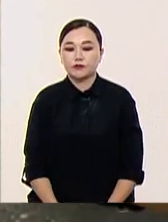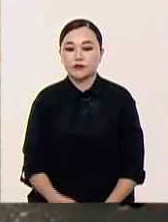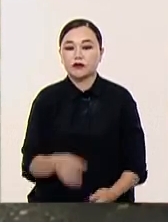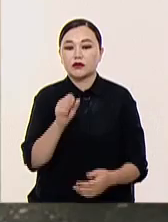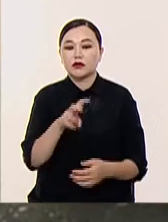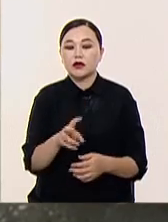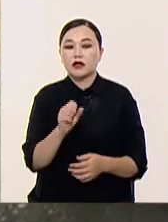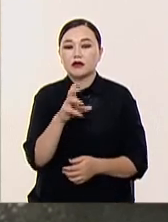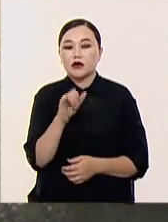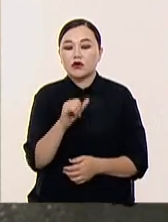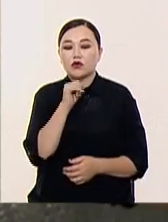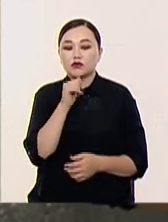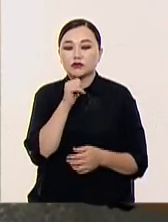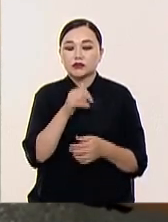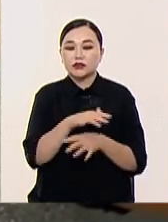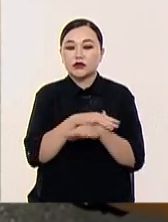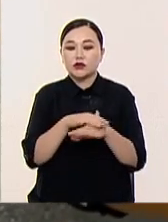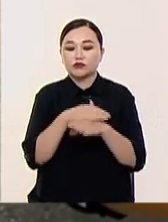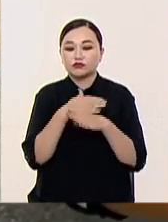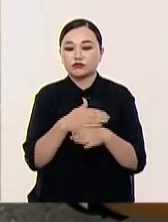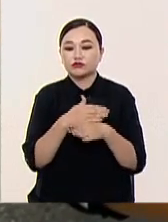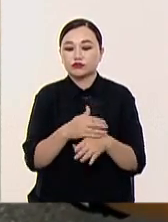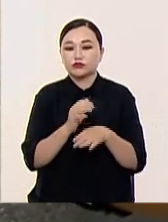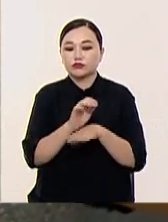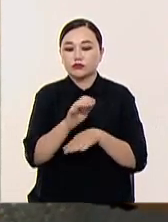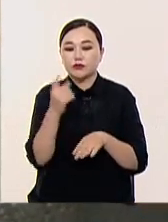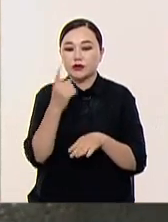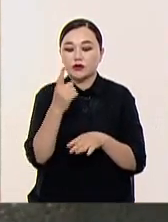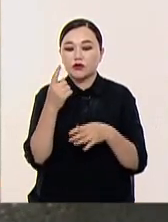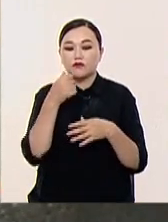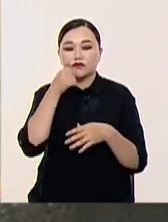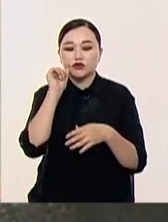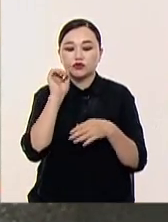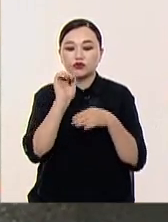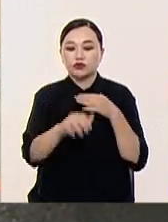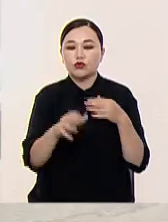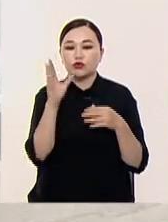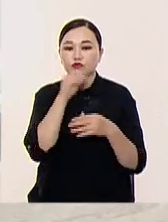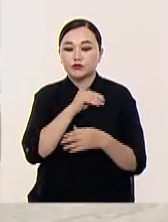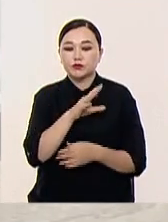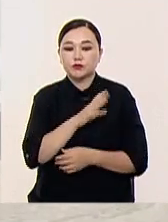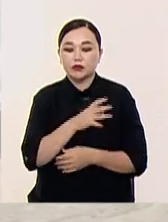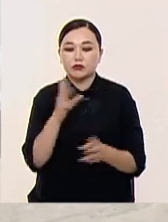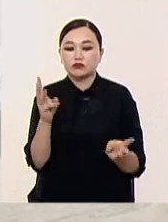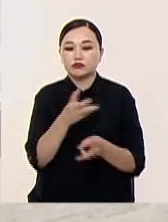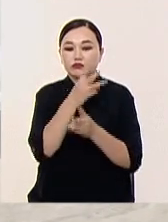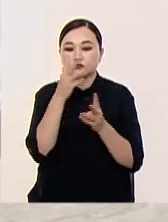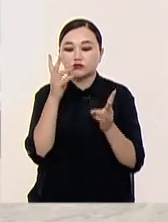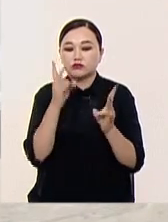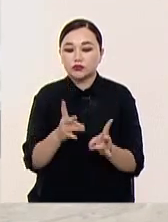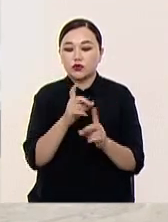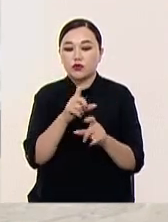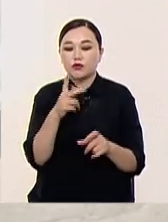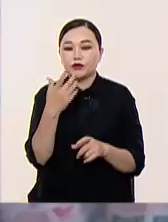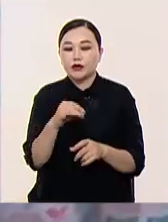Ал атыраулықтар Қостанай халқына арналған гуманитарлық көмектің алғашқы легін кеше жөнелтіп үлгерді. Өрттен зардап шеккен тұрғындарға